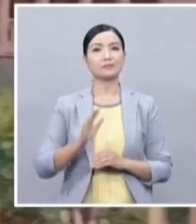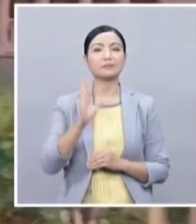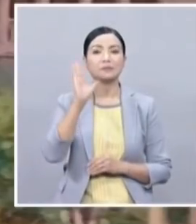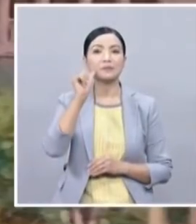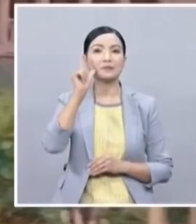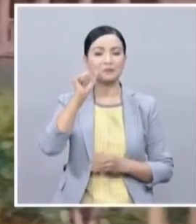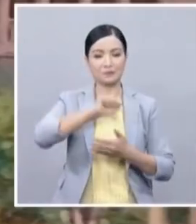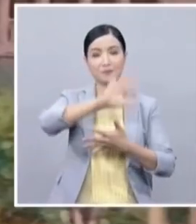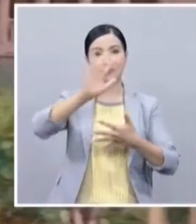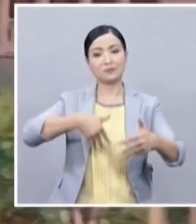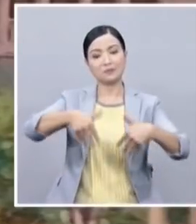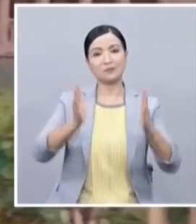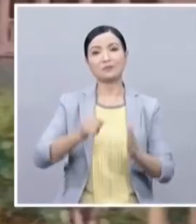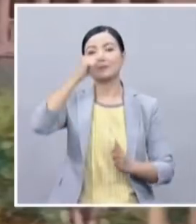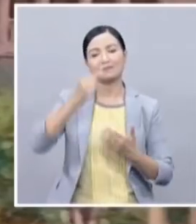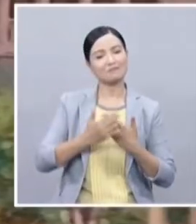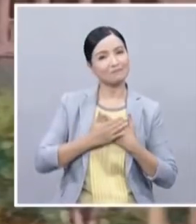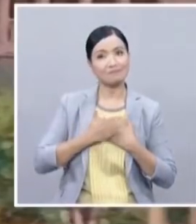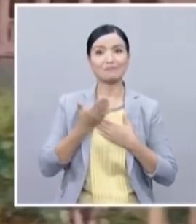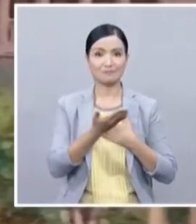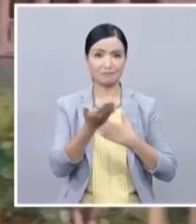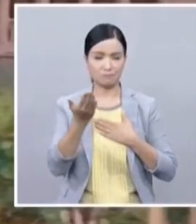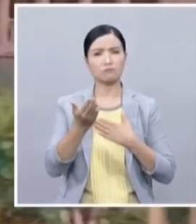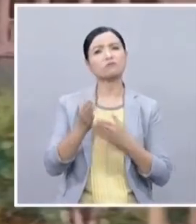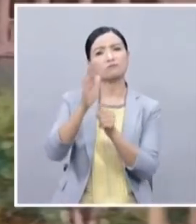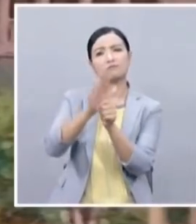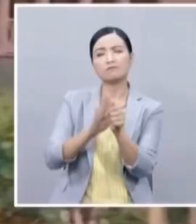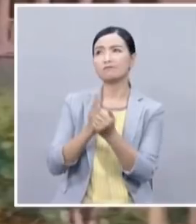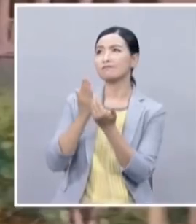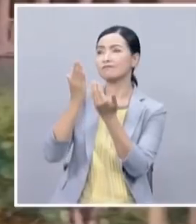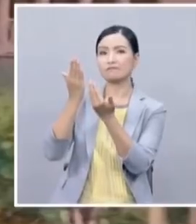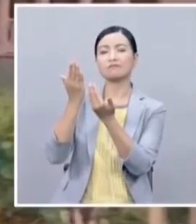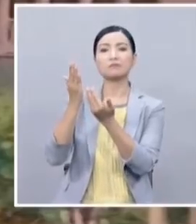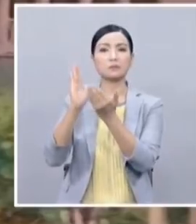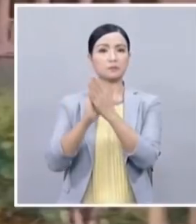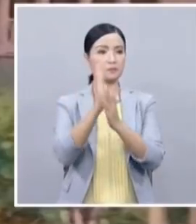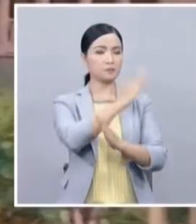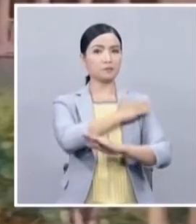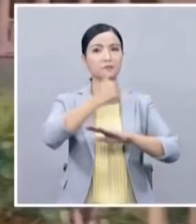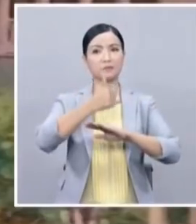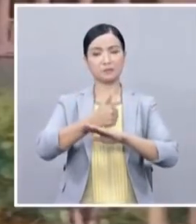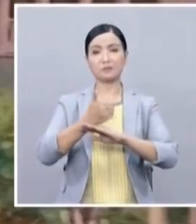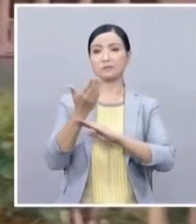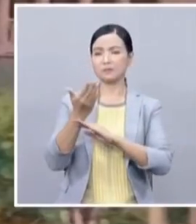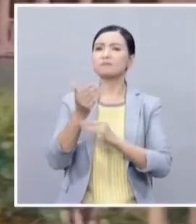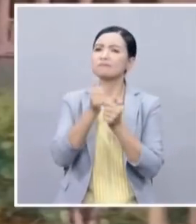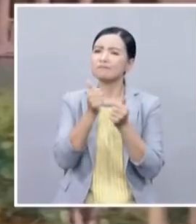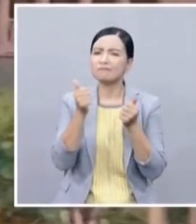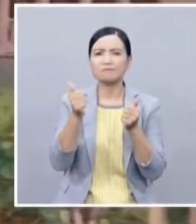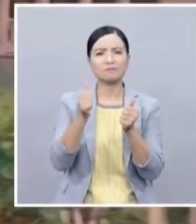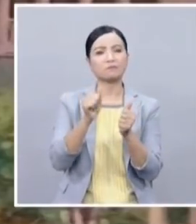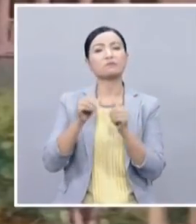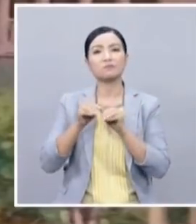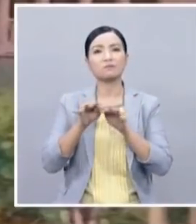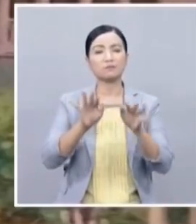วัสดีครับพ่อแม่พี่น้องชาวไทยที่รักทุกท่านด้วยพระเมตตาธรรมแห่งองค์สมเด็จพระสังฆราชและด้วยพระบารมีแผ่ไพศาลแห่